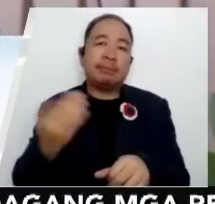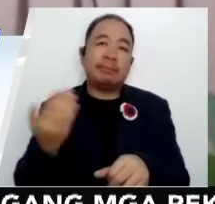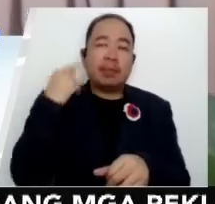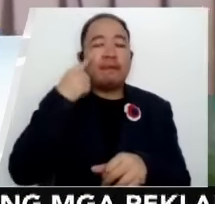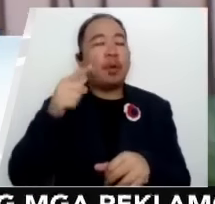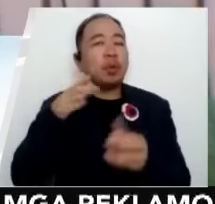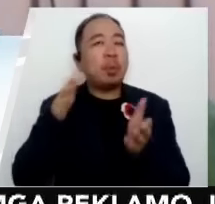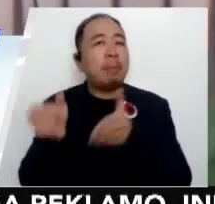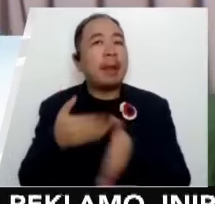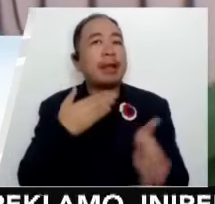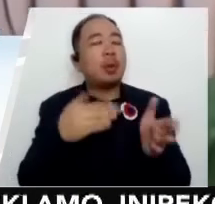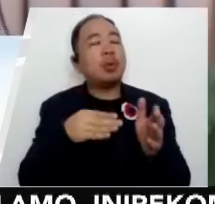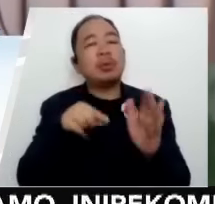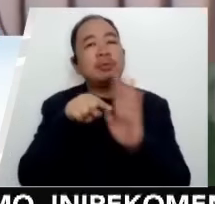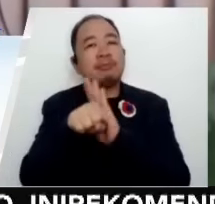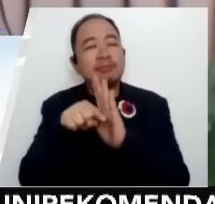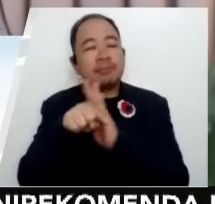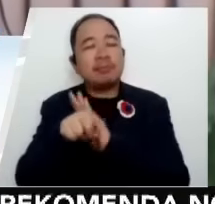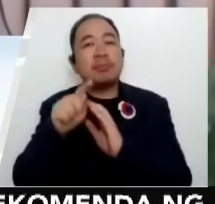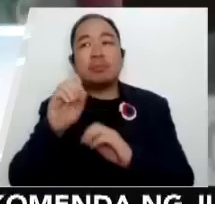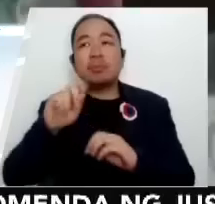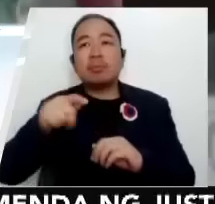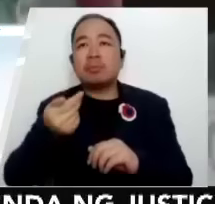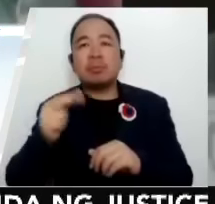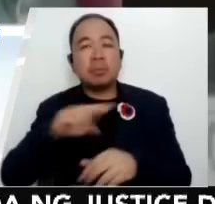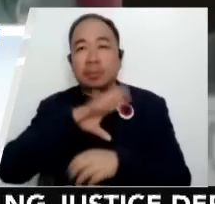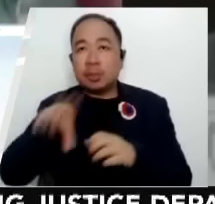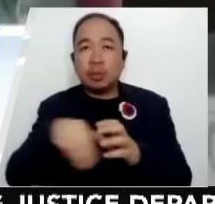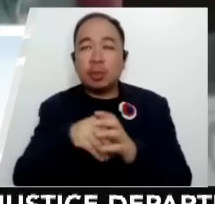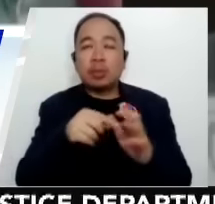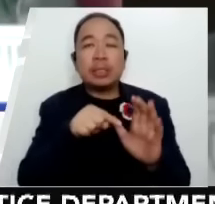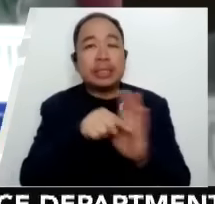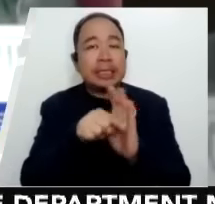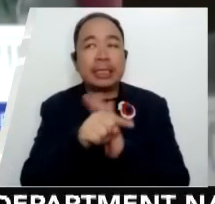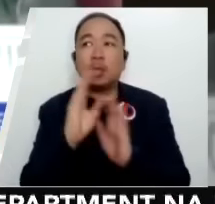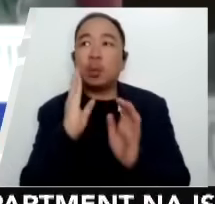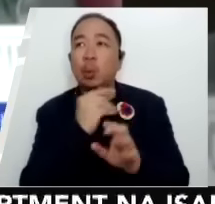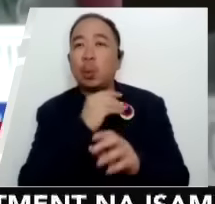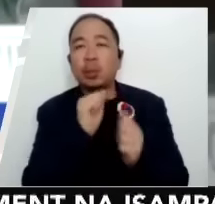na umano ang pagpatay sa mga nasa drug list. The other quota naman at saka